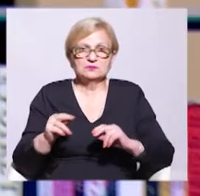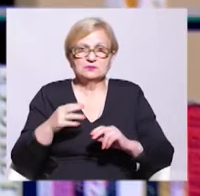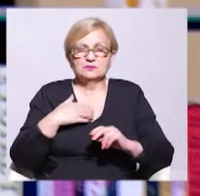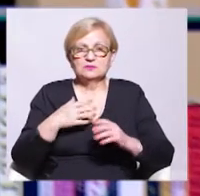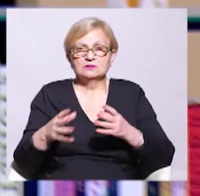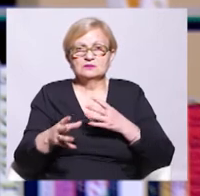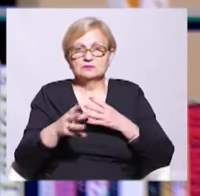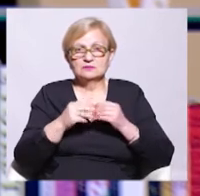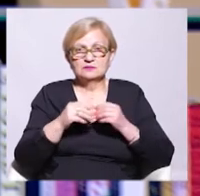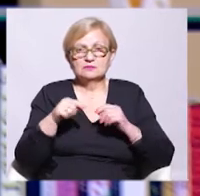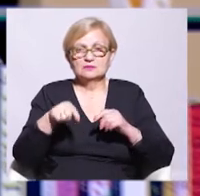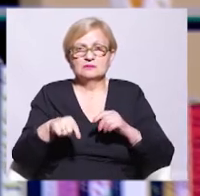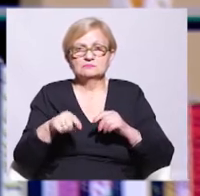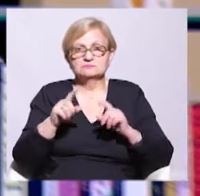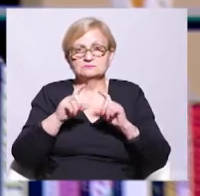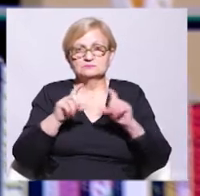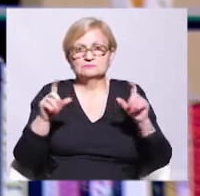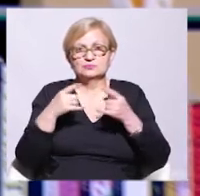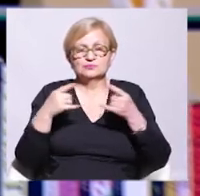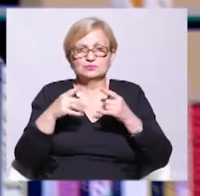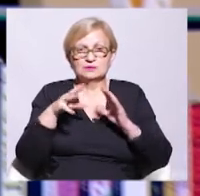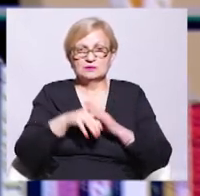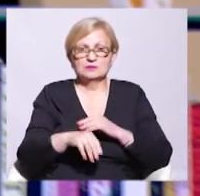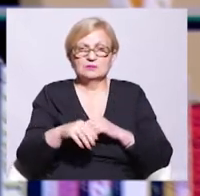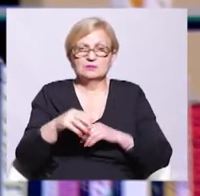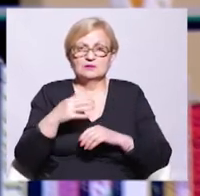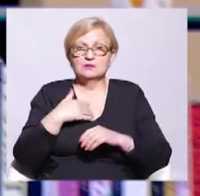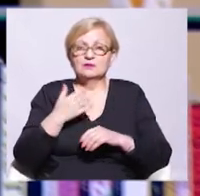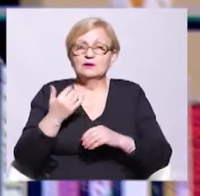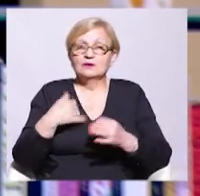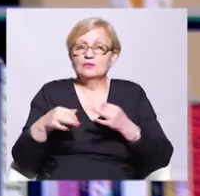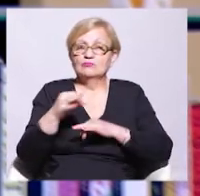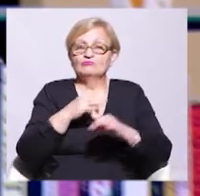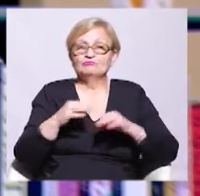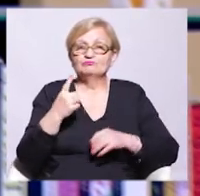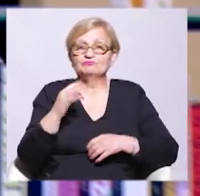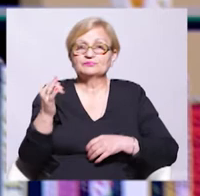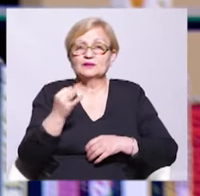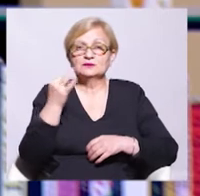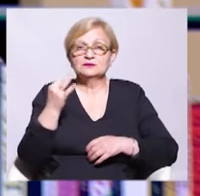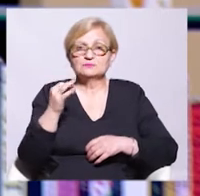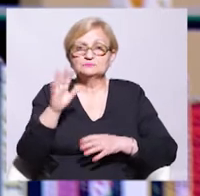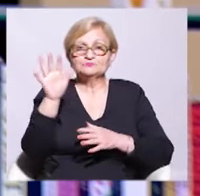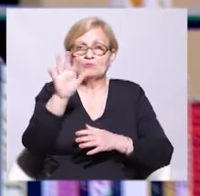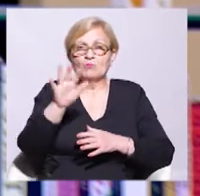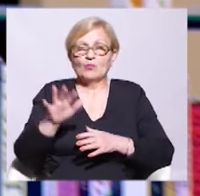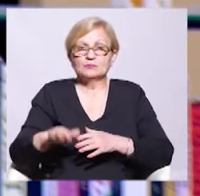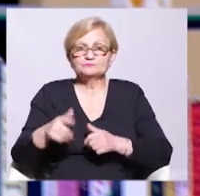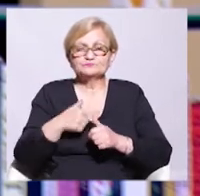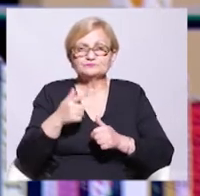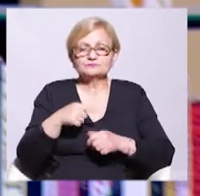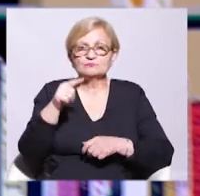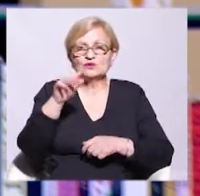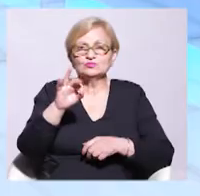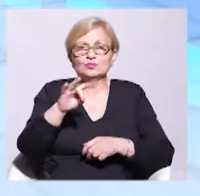ისევ ერთად ვართ ამ სტუდიაში. მიხარია რომ დღეს უნდა ვილაპარაკოთ ერთ ისტორიულ პოემაზე, რომელსაც თორნიკე